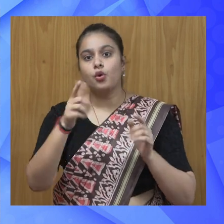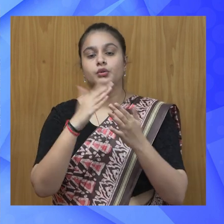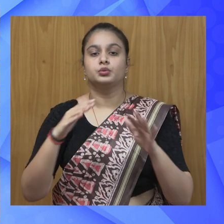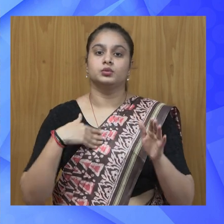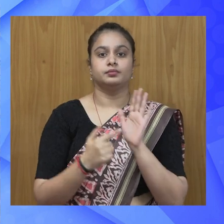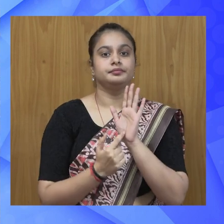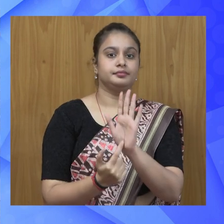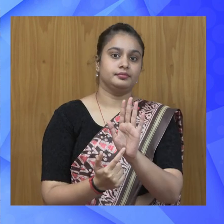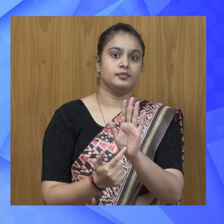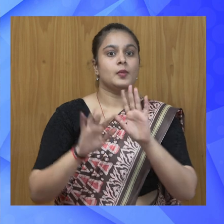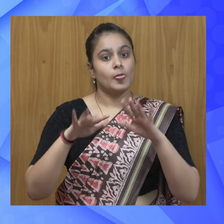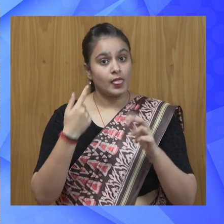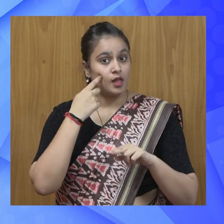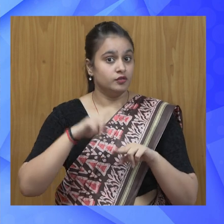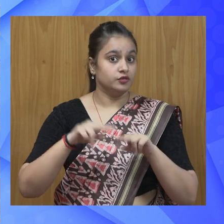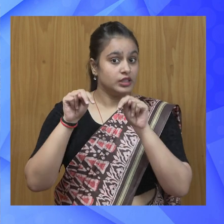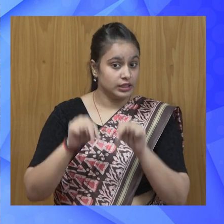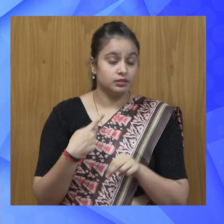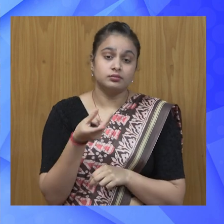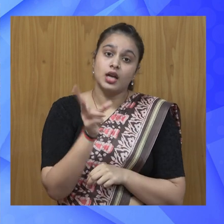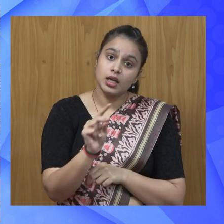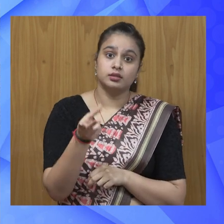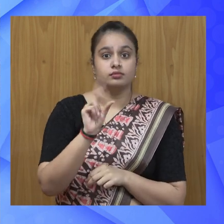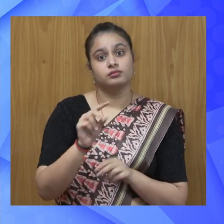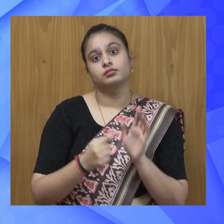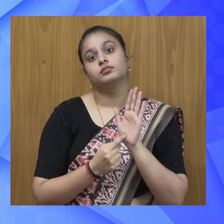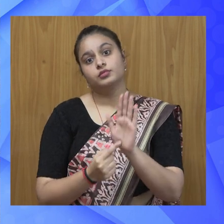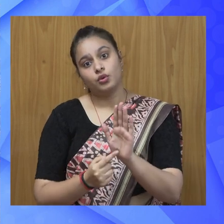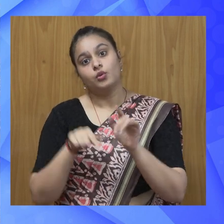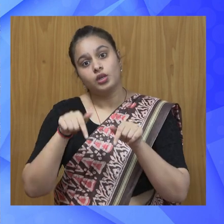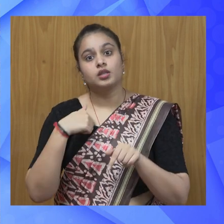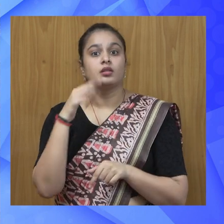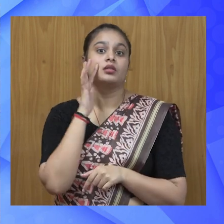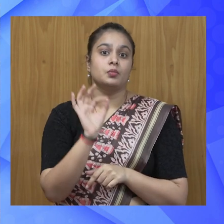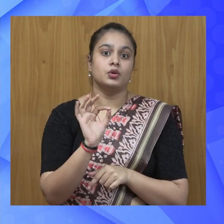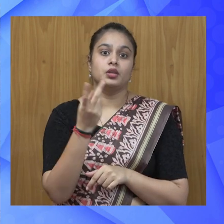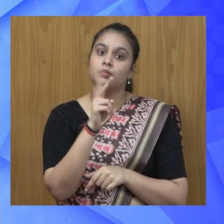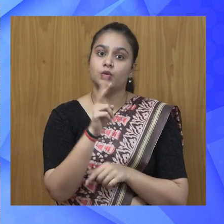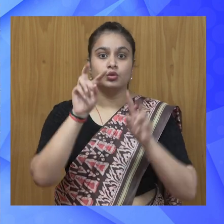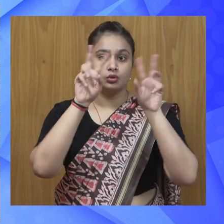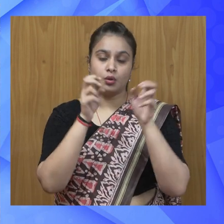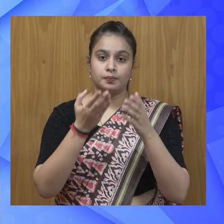जरूर दिखाइए और जरूरत पड़ने पे बार बार दिखाइए बिकॉज दोनों मुद्दे बहुत जरूरी.